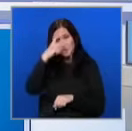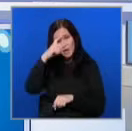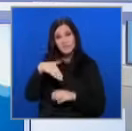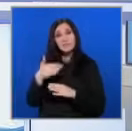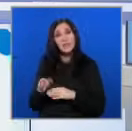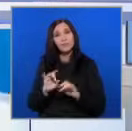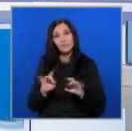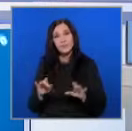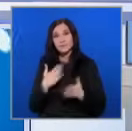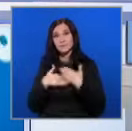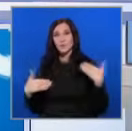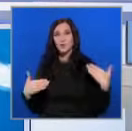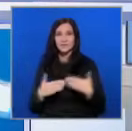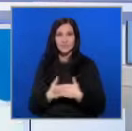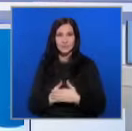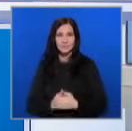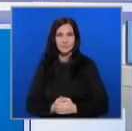след новините. Спокойна вечер!